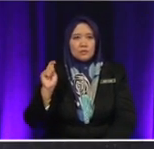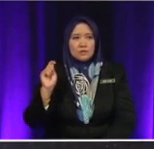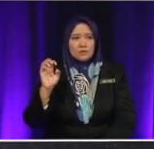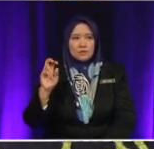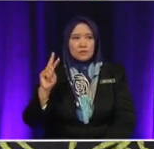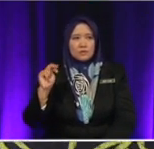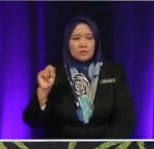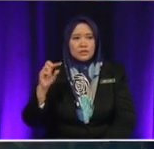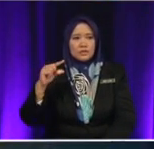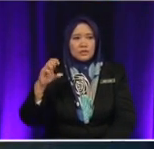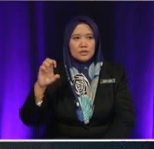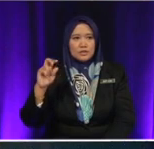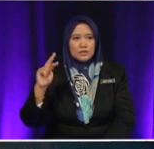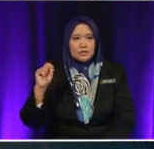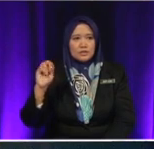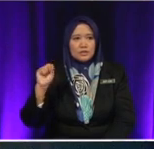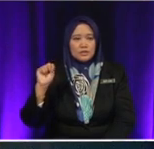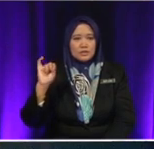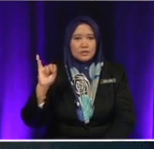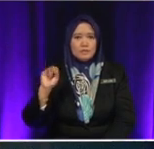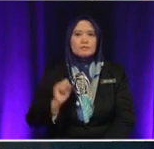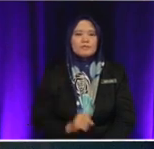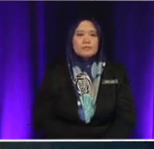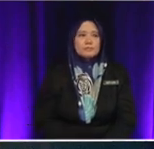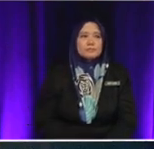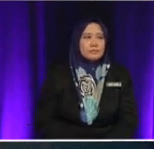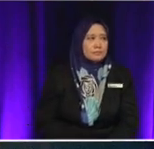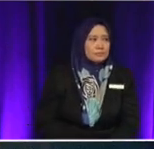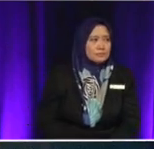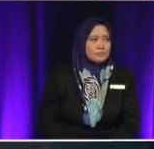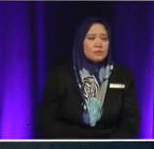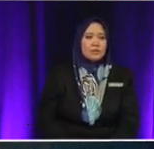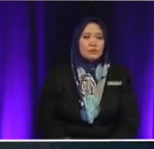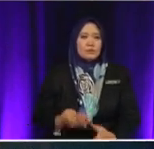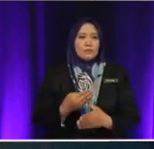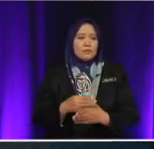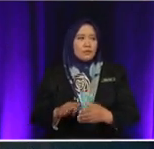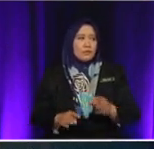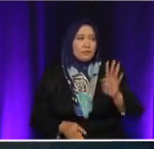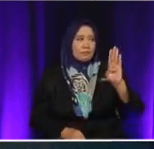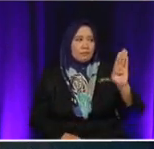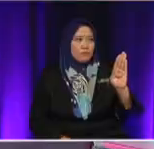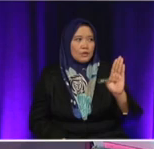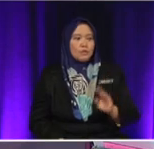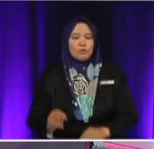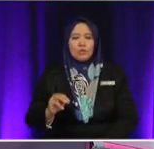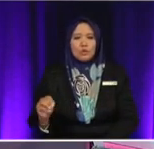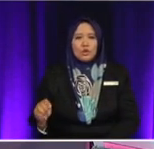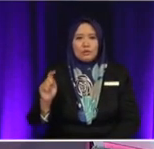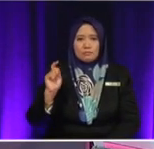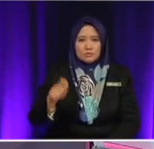dulu, Ifan. Okey, seterusnya bahagian B. Okey, 7 markah. Jadi murid kena ingat ni, iaitu